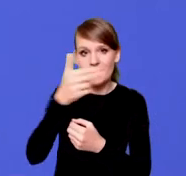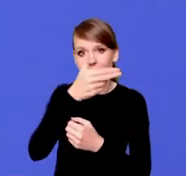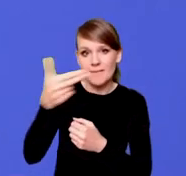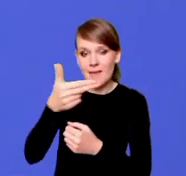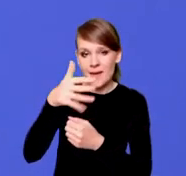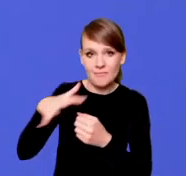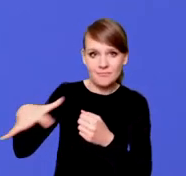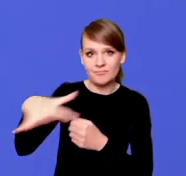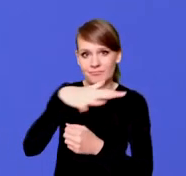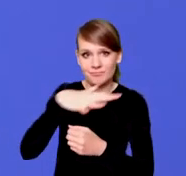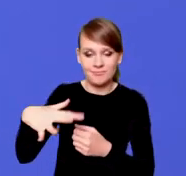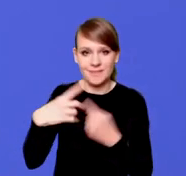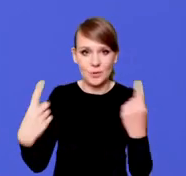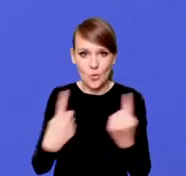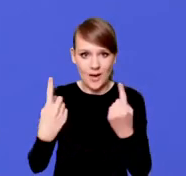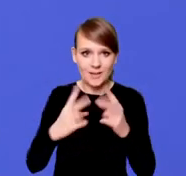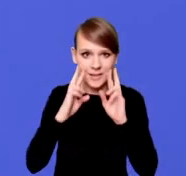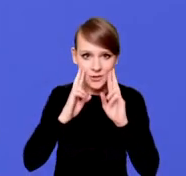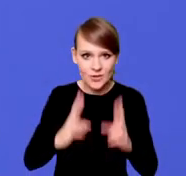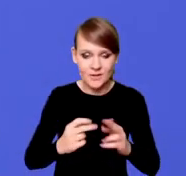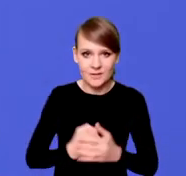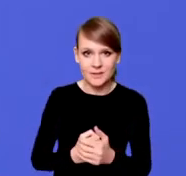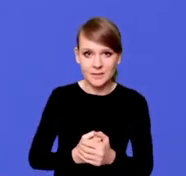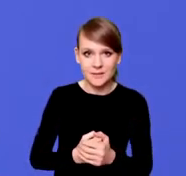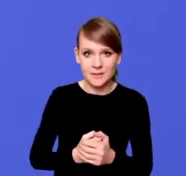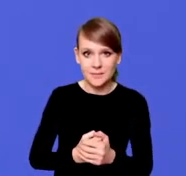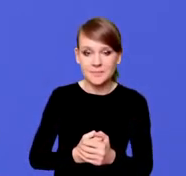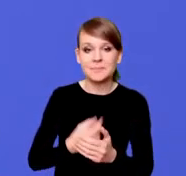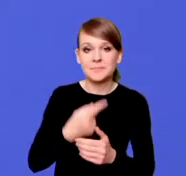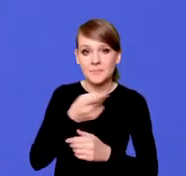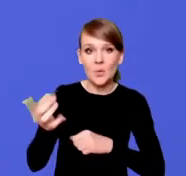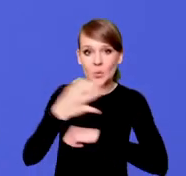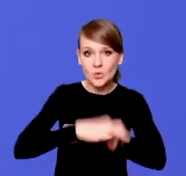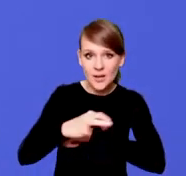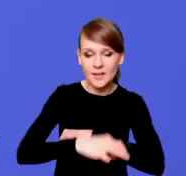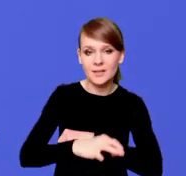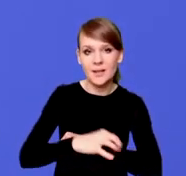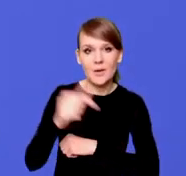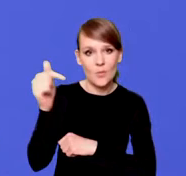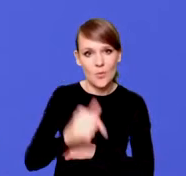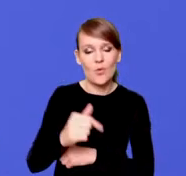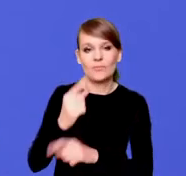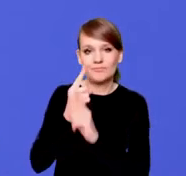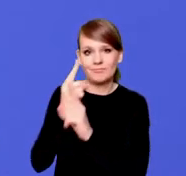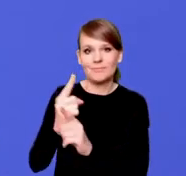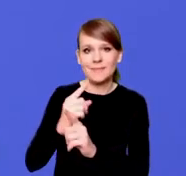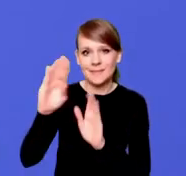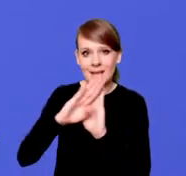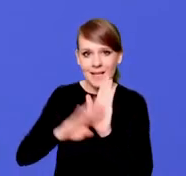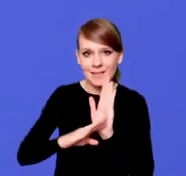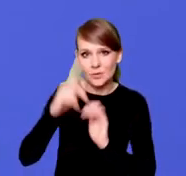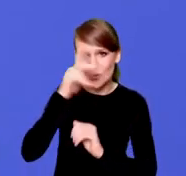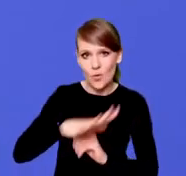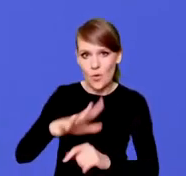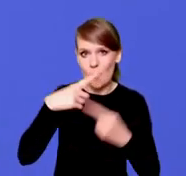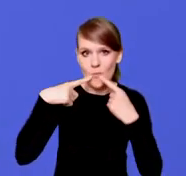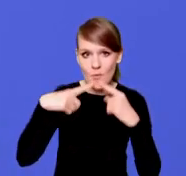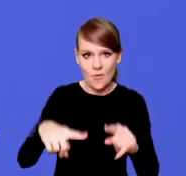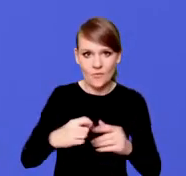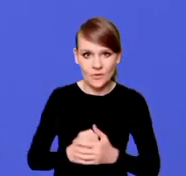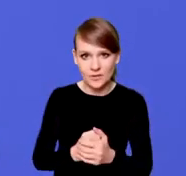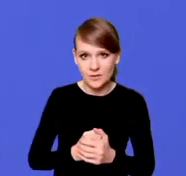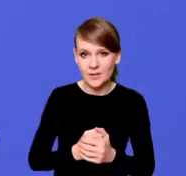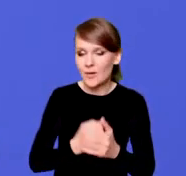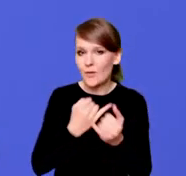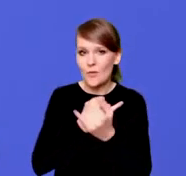o otaczającej nas rzeczywistości zobowiązuje je do uwzględnienia i stosowania zasad społecznej odpowiedzialności we wszystkich obszarach